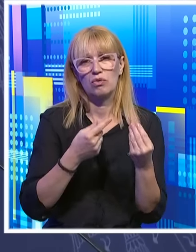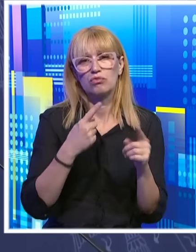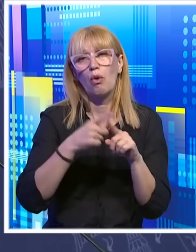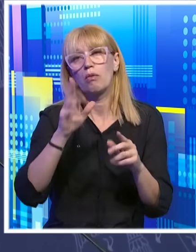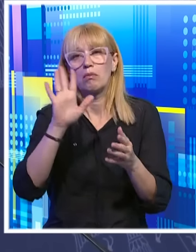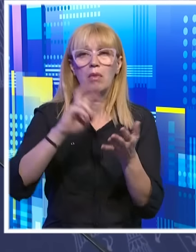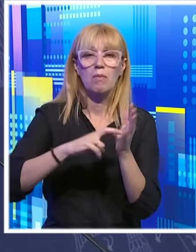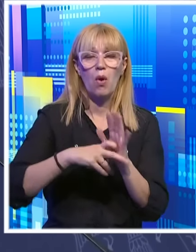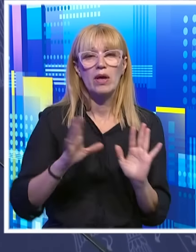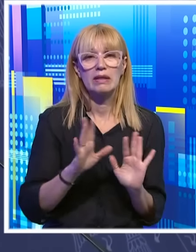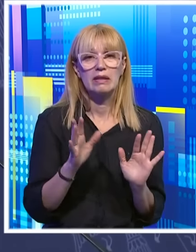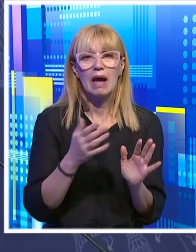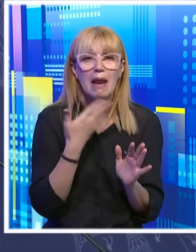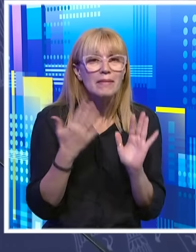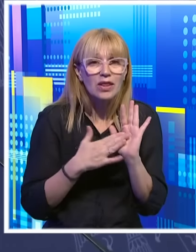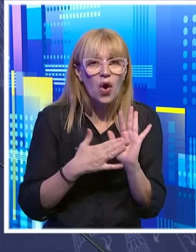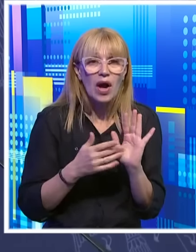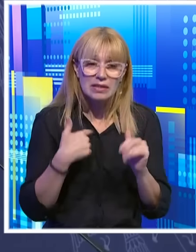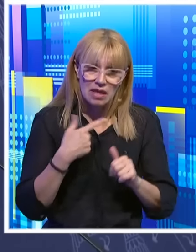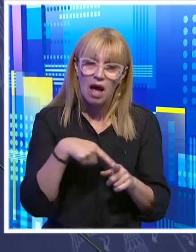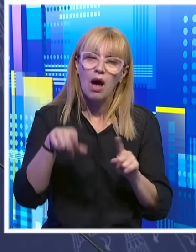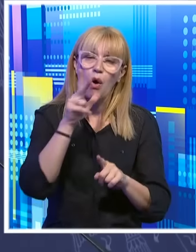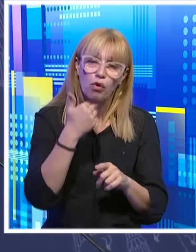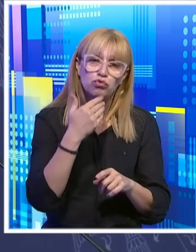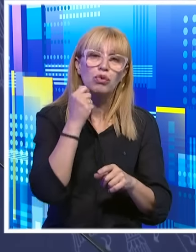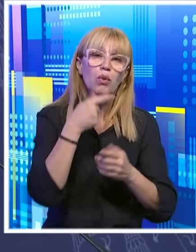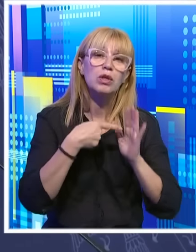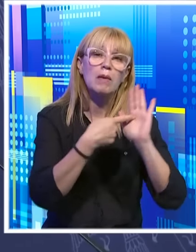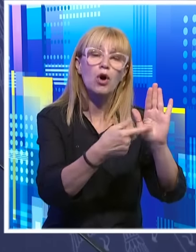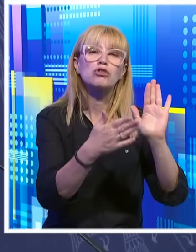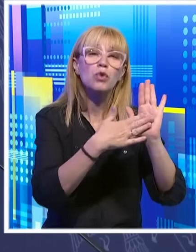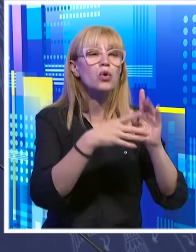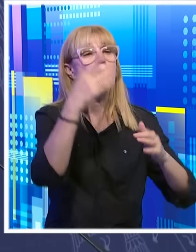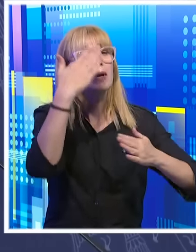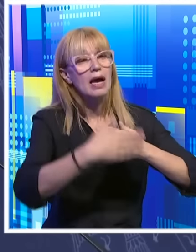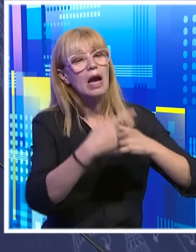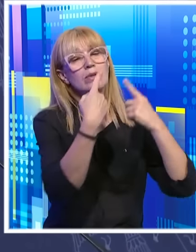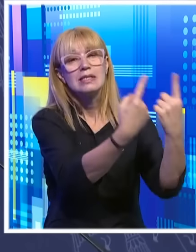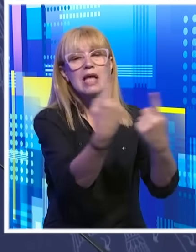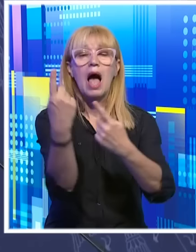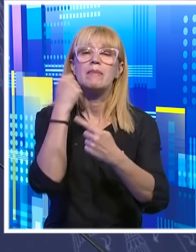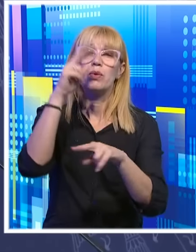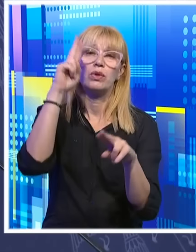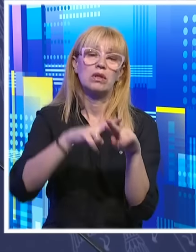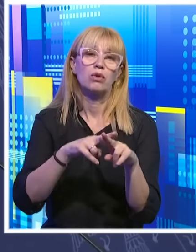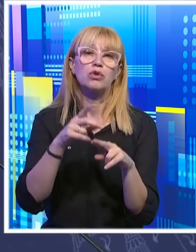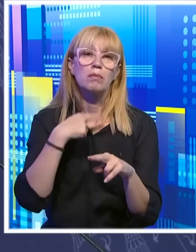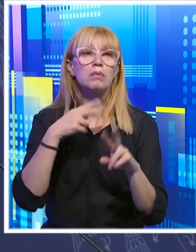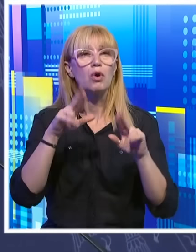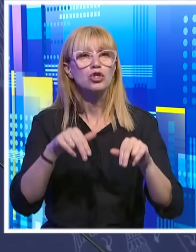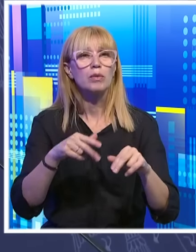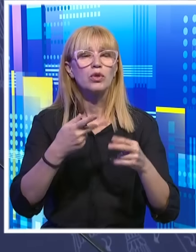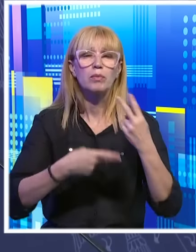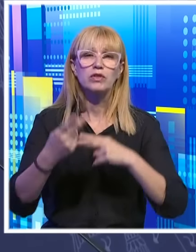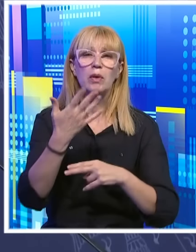interes. Bez jednog argumenta. Bez ičega. Mi imamo mogućnost da proizvedemo 58.000 tona na godišnjem